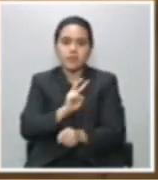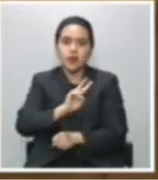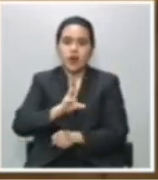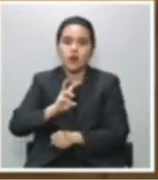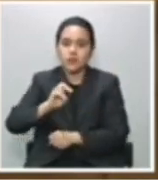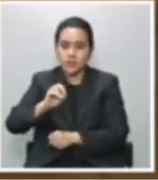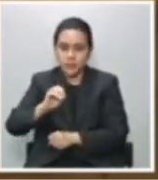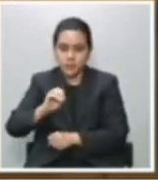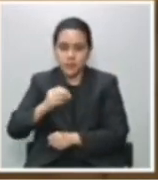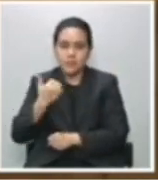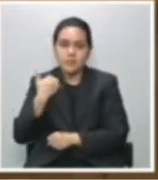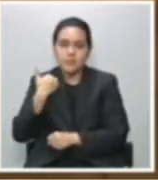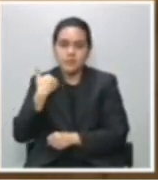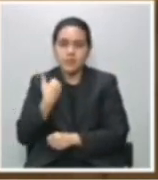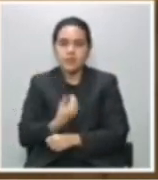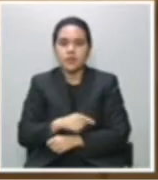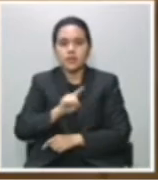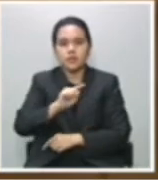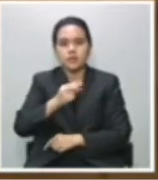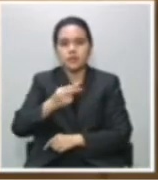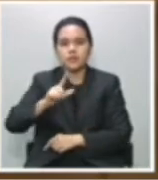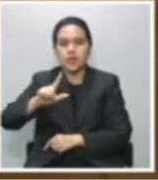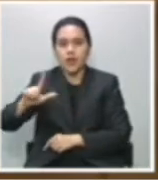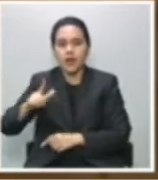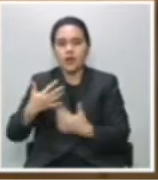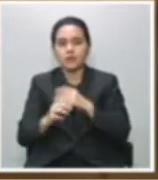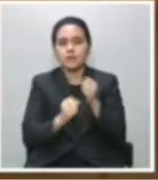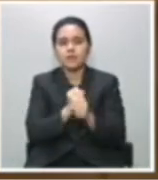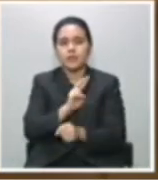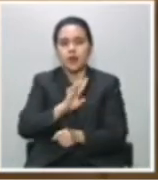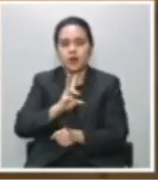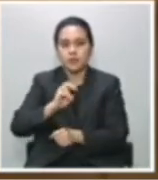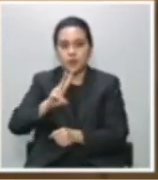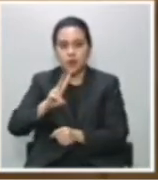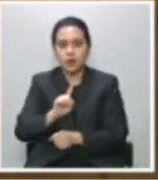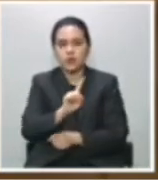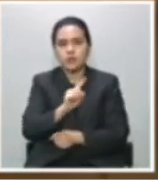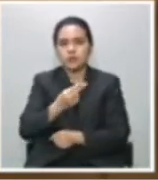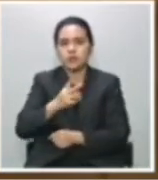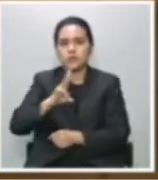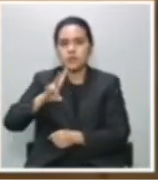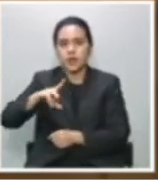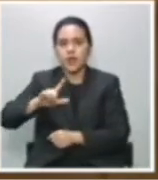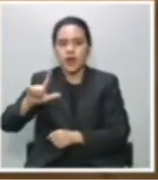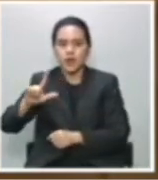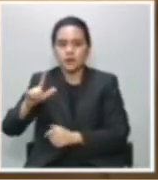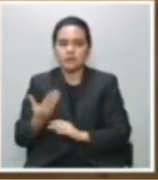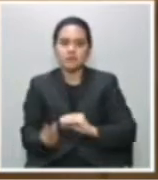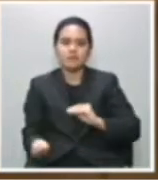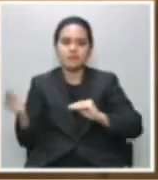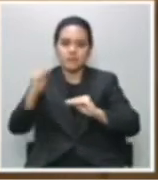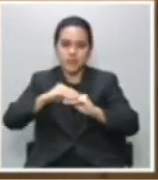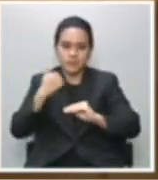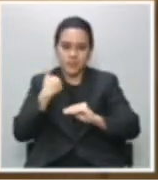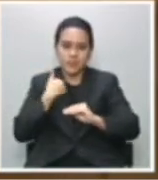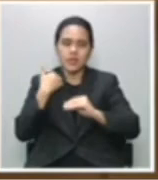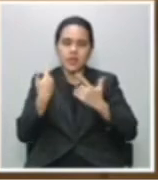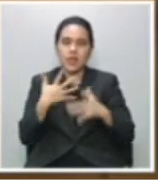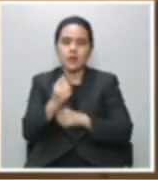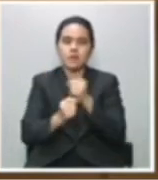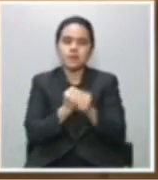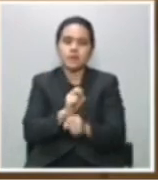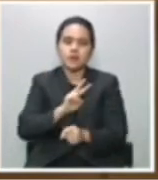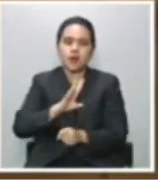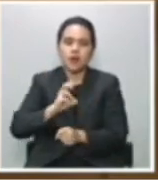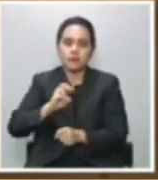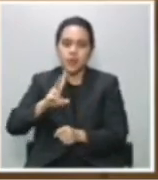ประมาณหมื่นกว่าล้านเอง2562ประมาณ17ขึ้นมามากหน่อยนะครับในปี2563เนี่ย